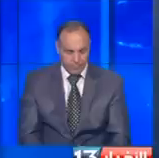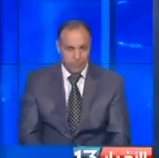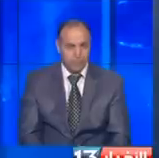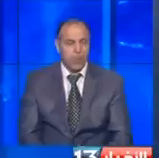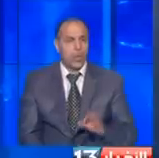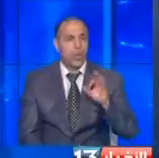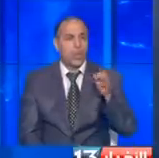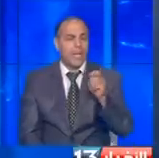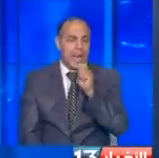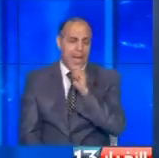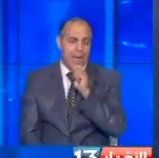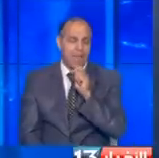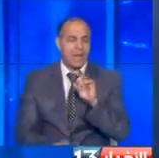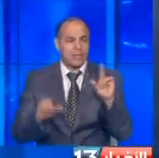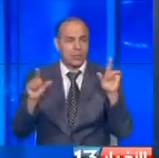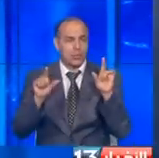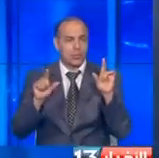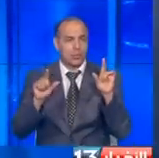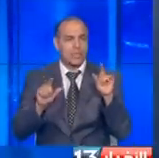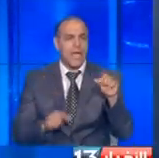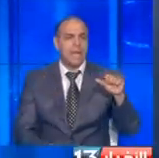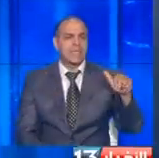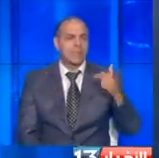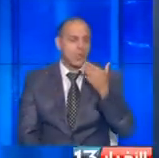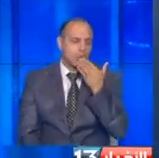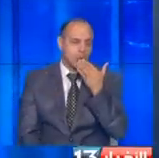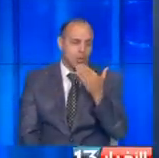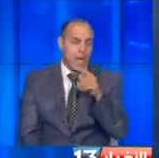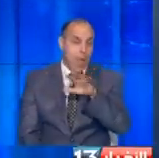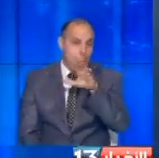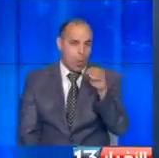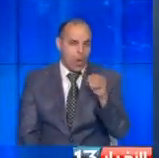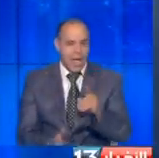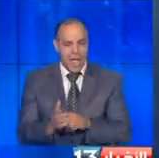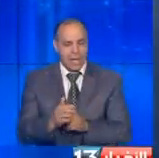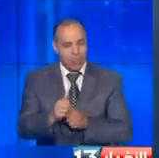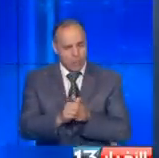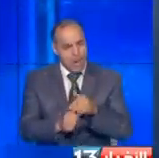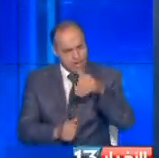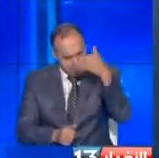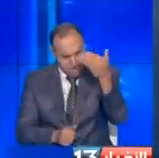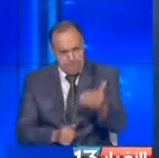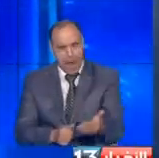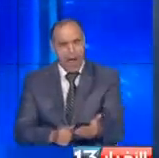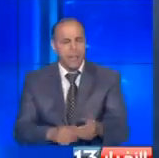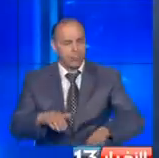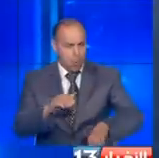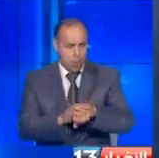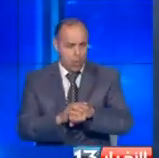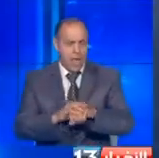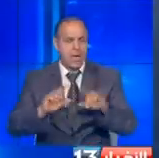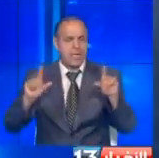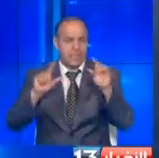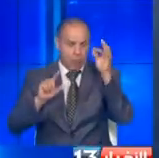نعم. موفد التلفزة التونسية أنيس المجري شكرا لك، وأكيد لنا متابعة لهذه المباراة على